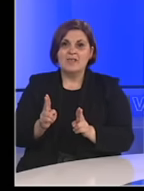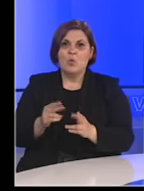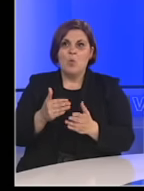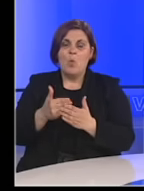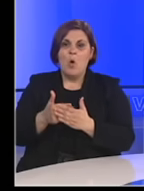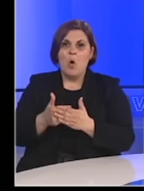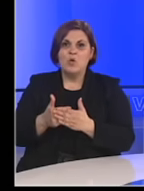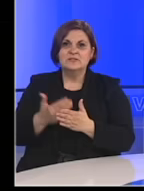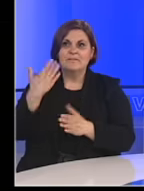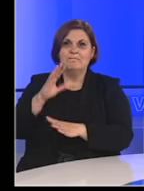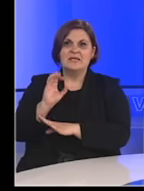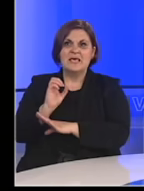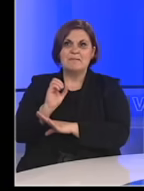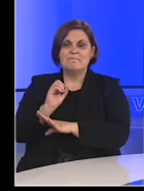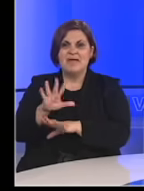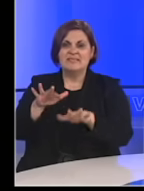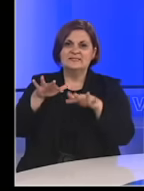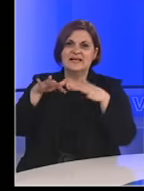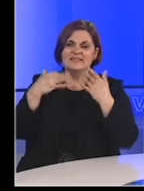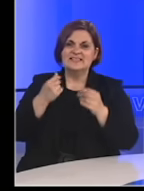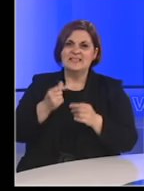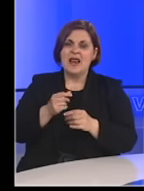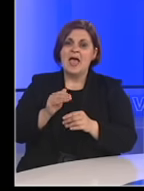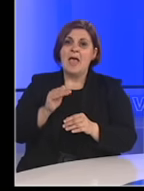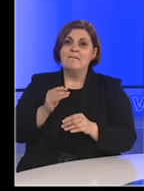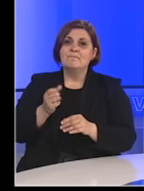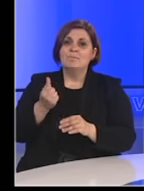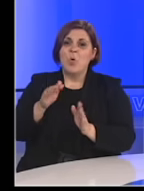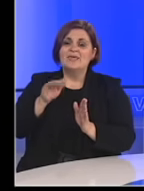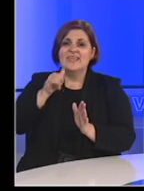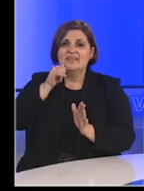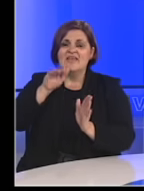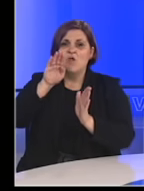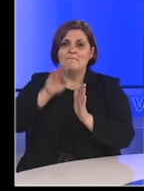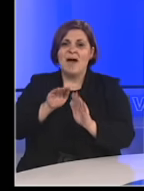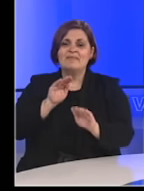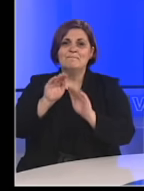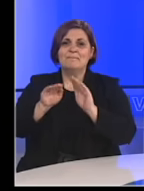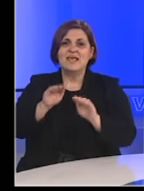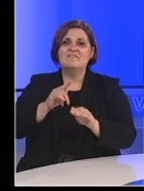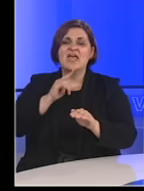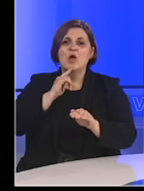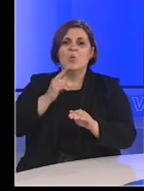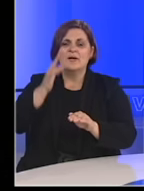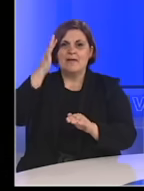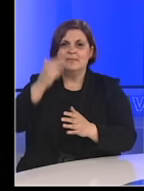prije 15 ili 10 dana, broj je manji dnevno. broj osoba koje se